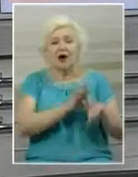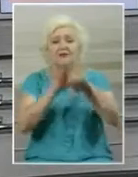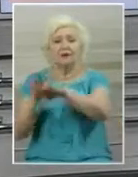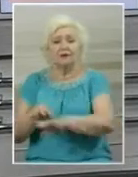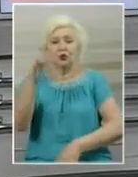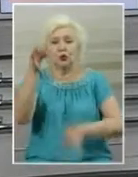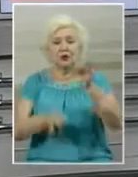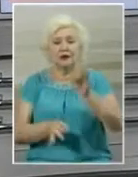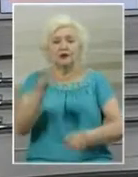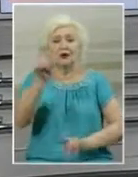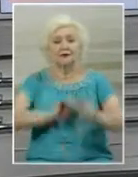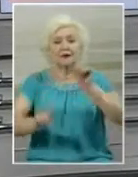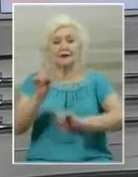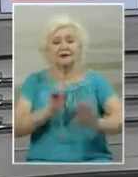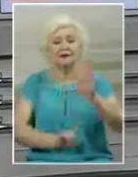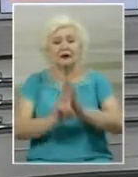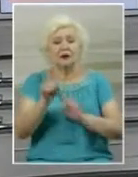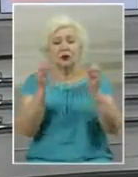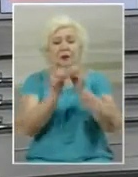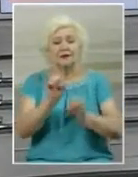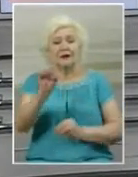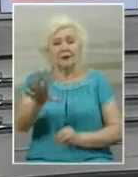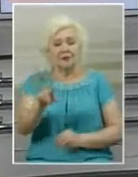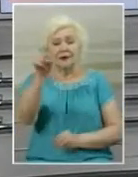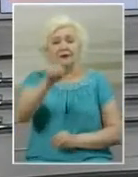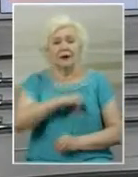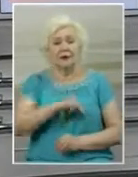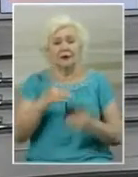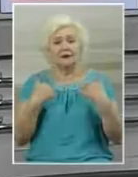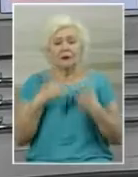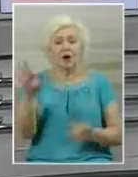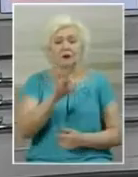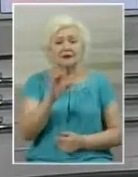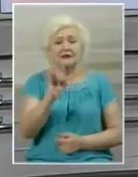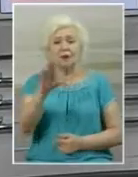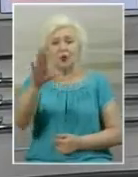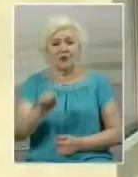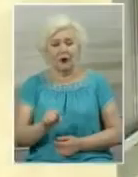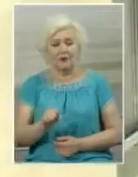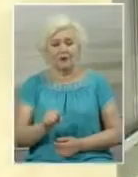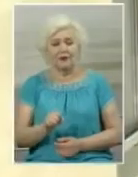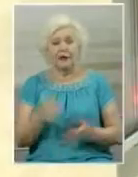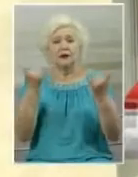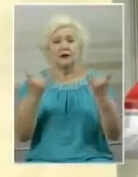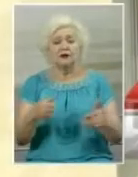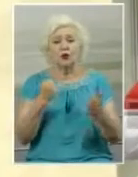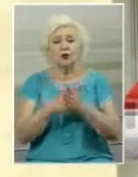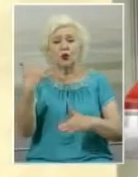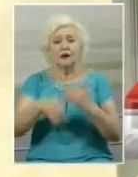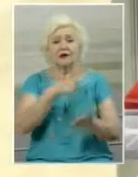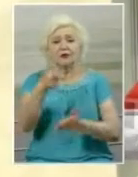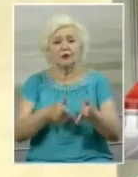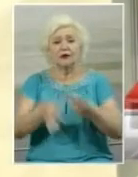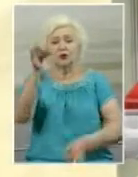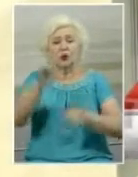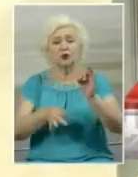судді. Судове засідання розпочалось о 10:15. Там працювала наша Оксана Страмнова. Сьогодні до Херсонського міського